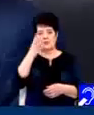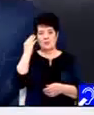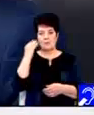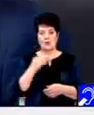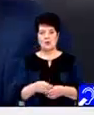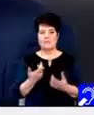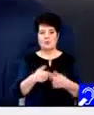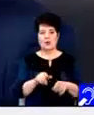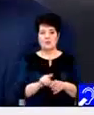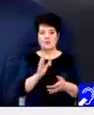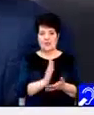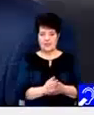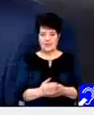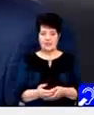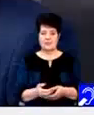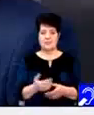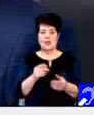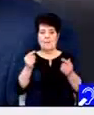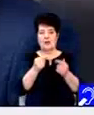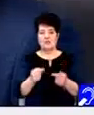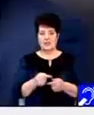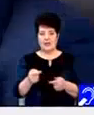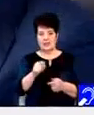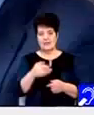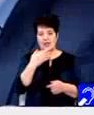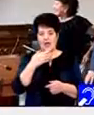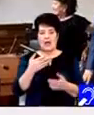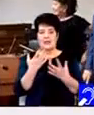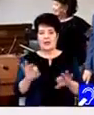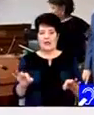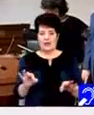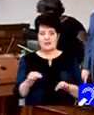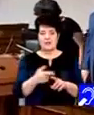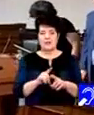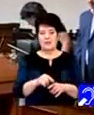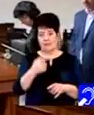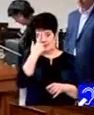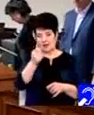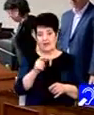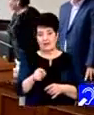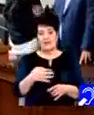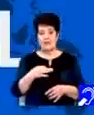Moldova, deoarece acesta este termenul precizat în Declarația de Independență.